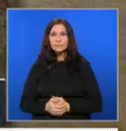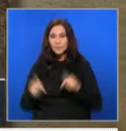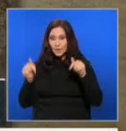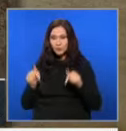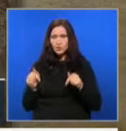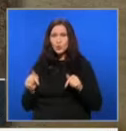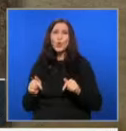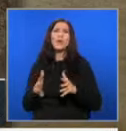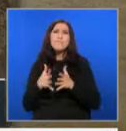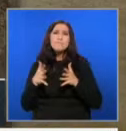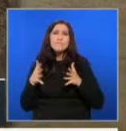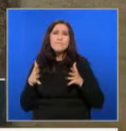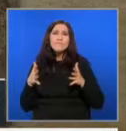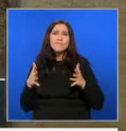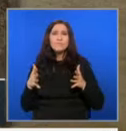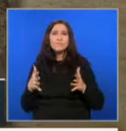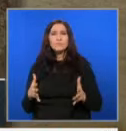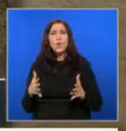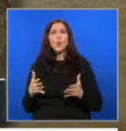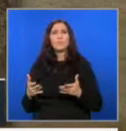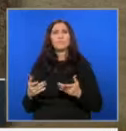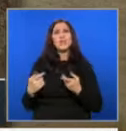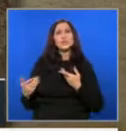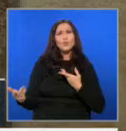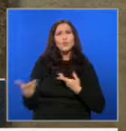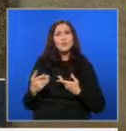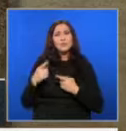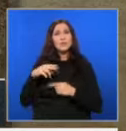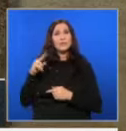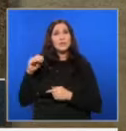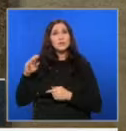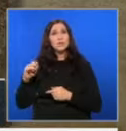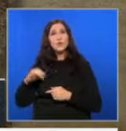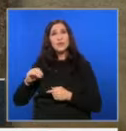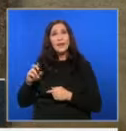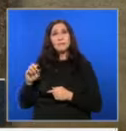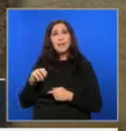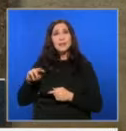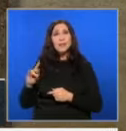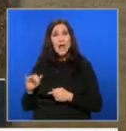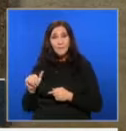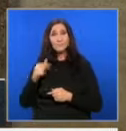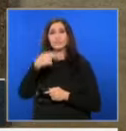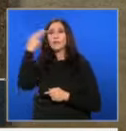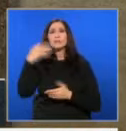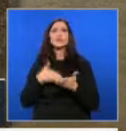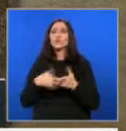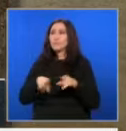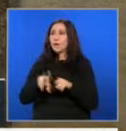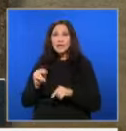Тук е много дискутабилна темата, защото, пак казвам, лекарствените продукти, този, който в момента